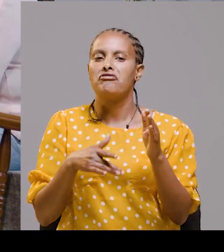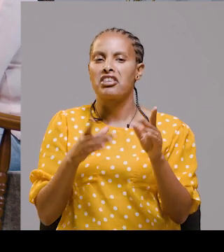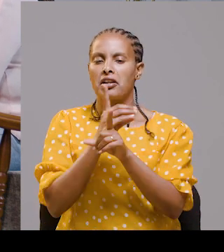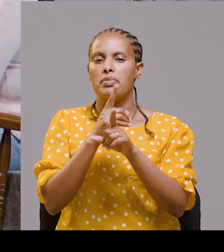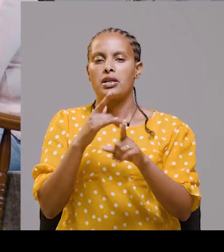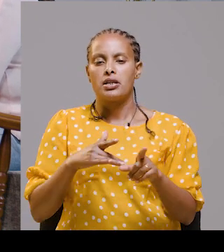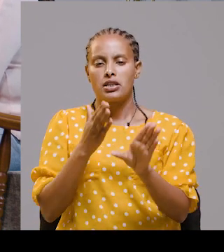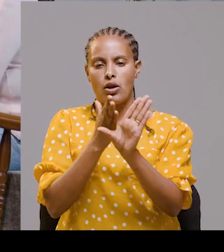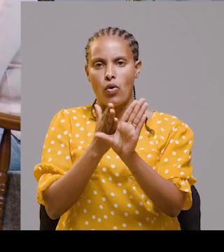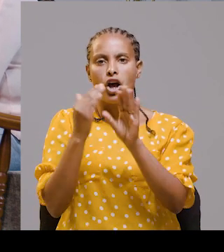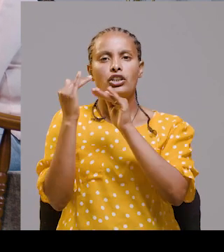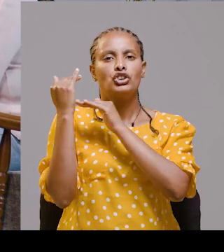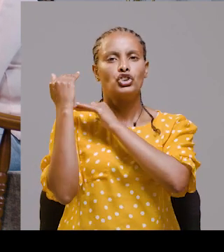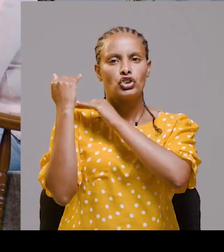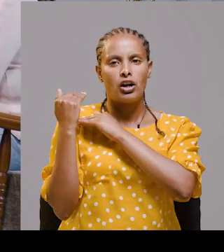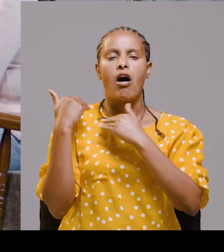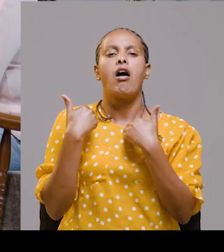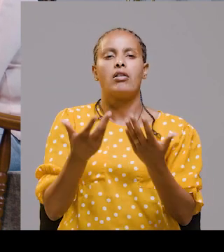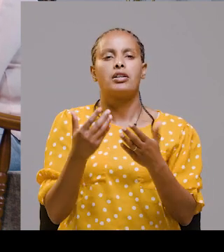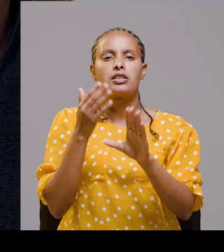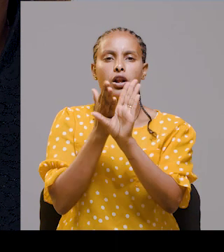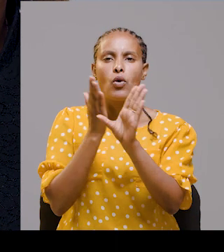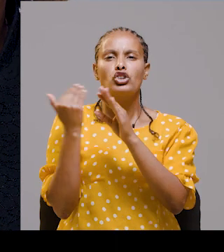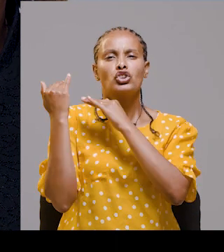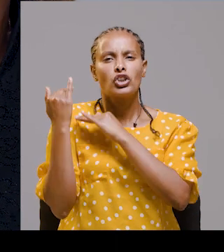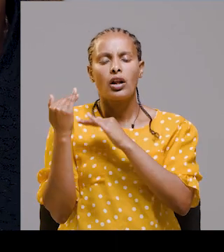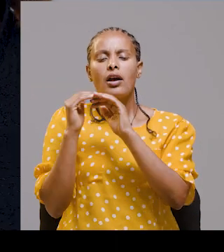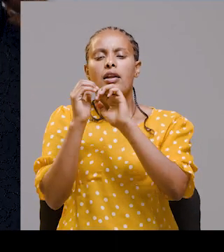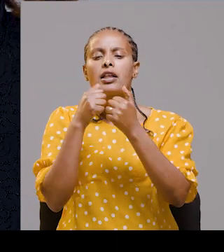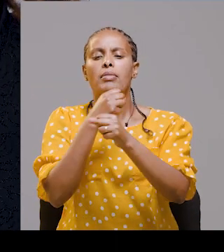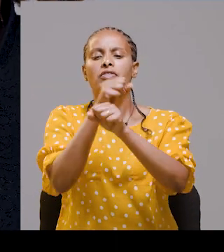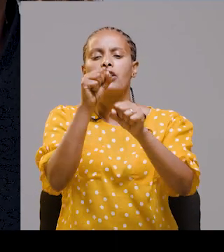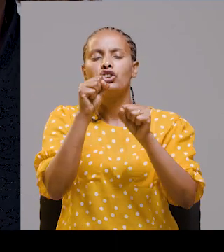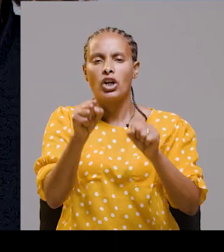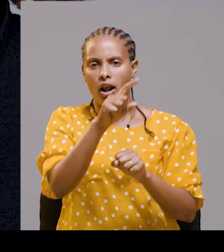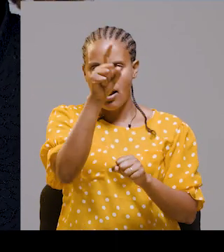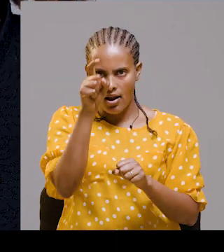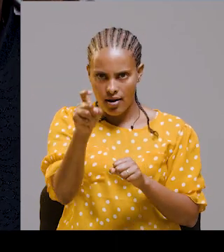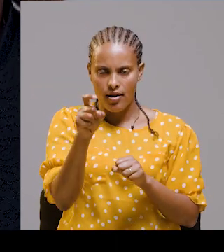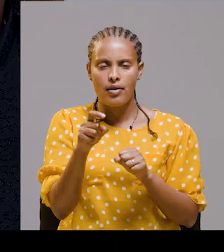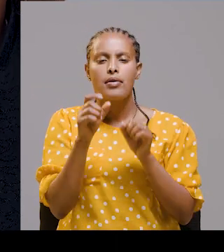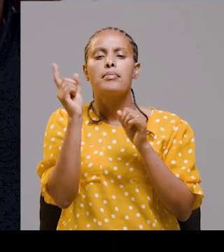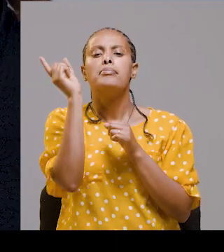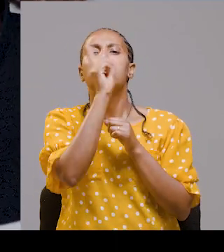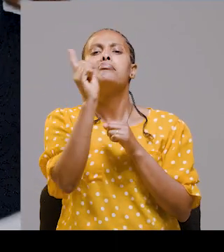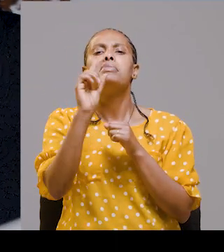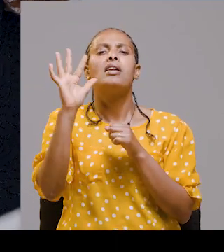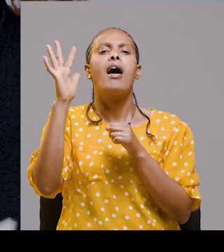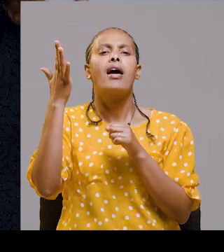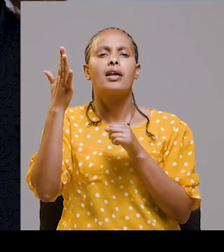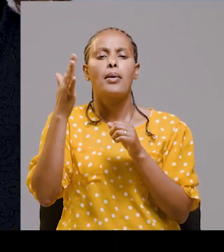የስነ ልቦና ጫናዎች አሉና እነዚህን የስነ ልቦና ጫናዎች እንዴት ነው መፍታት የምንችለው? ምን